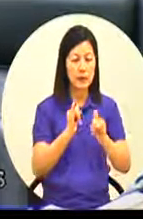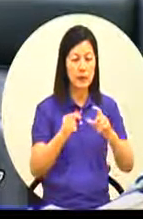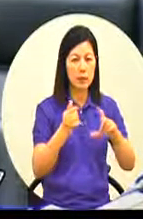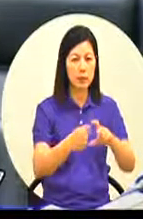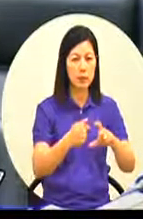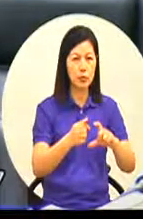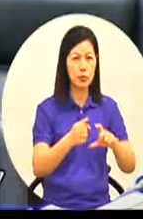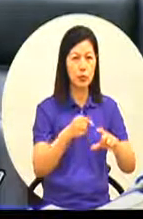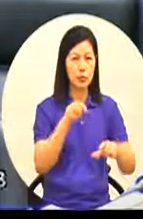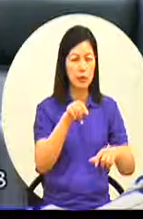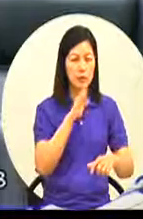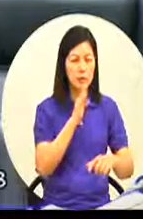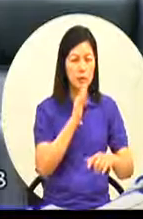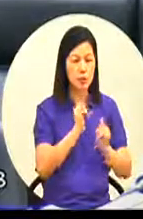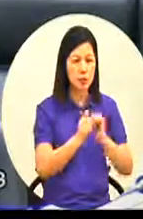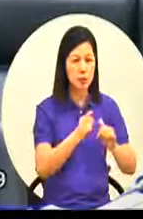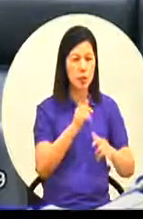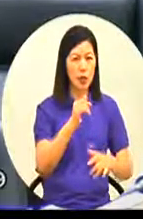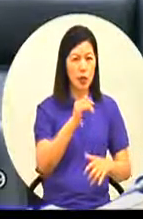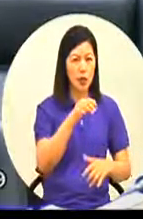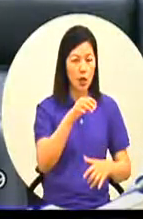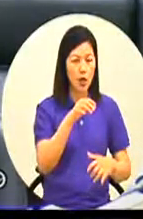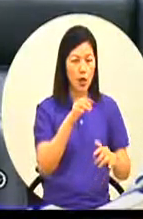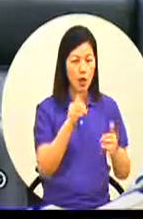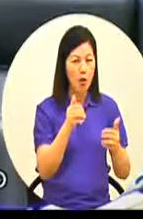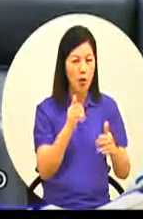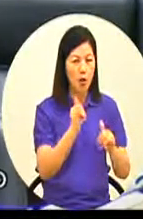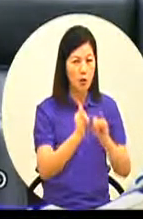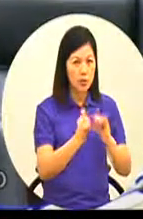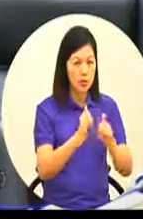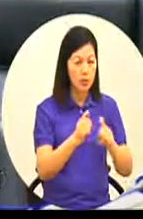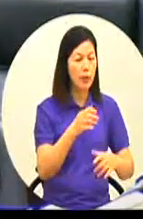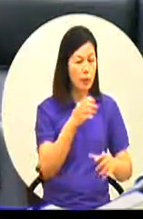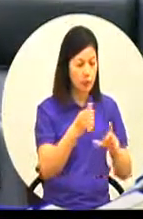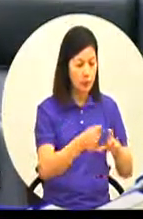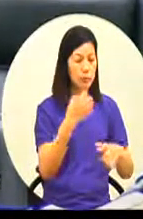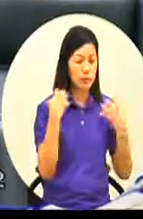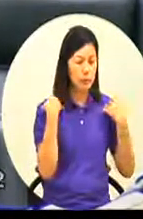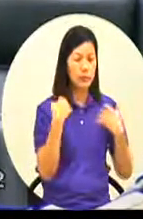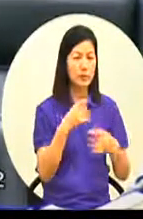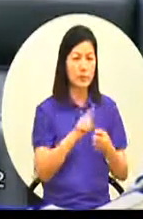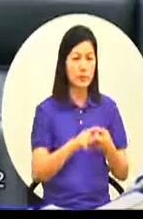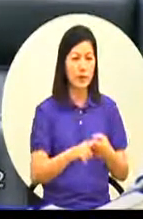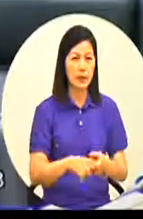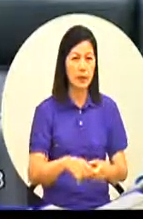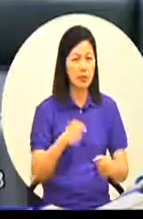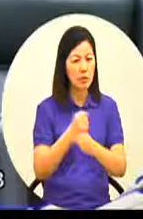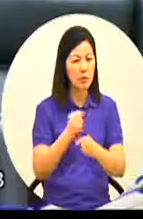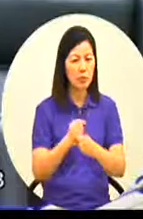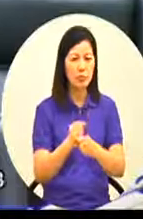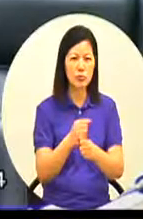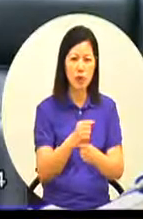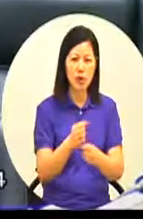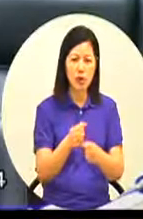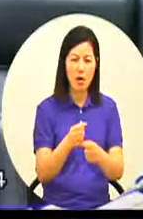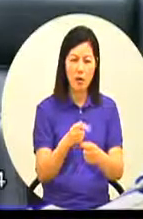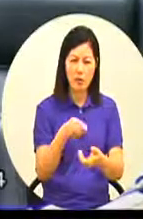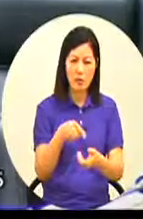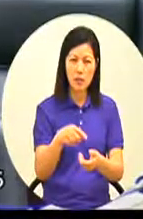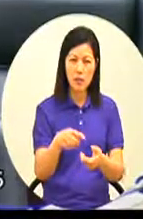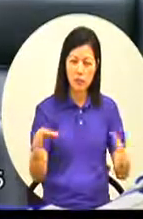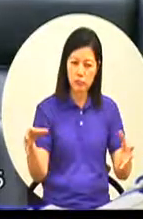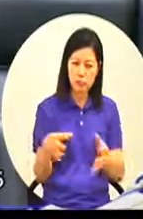民政局嘛，哈。啊，假如社区活动中心是属于社会局嘛，哈。我觉得说你们在业务量可能就要做一个统合啊。 好。